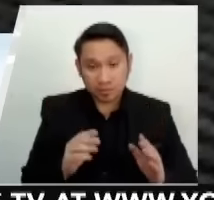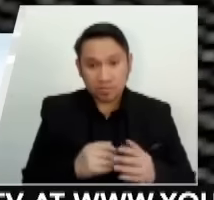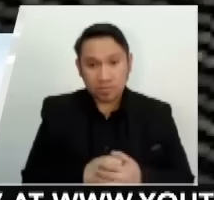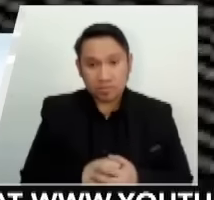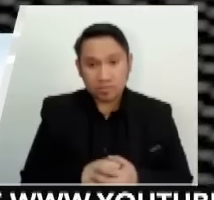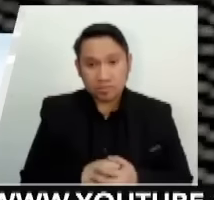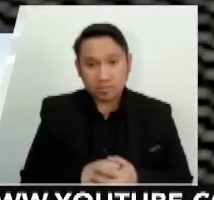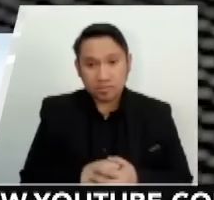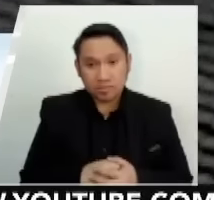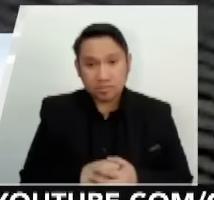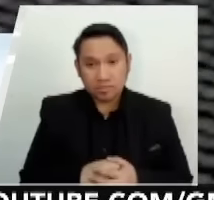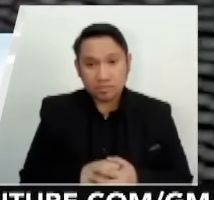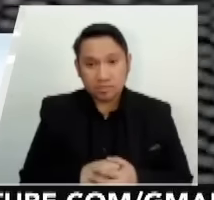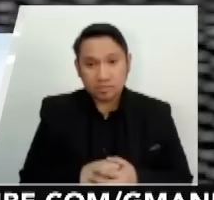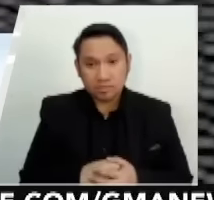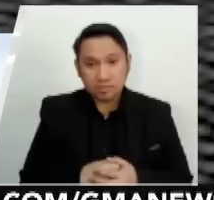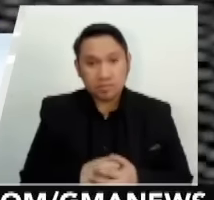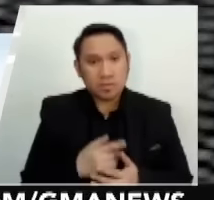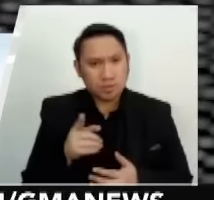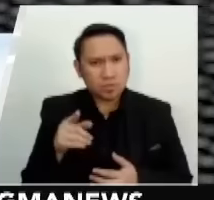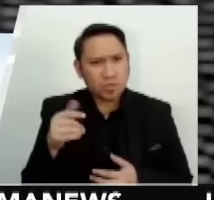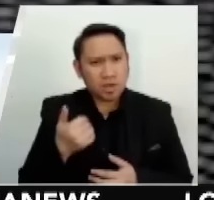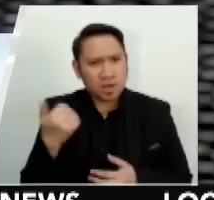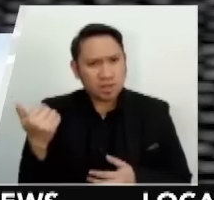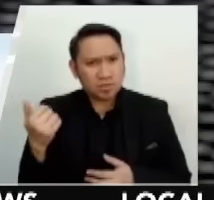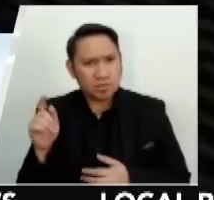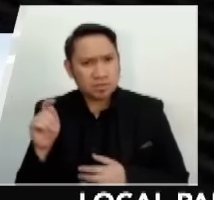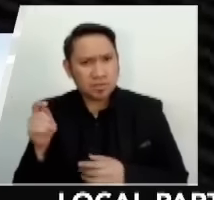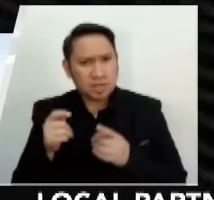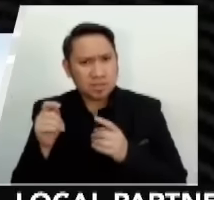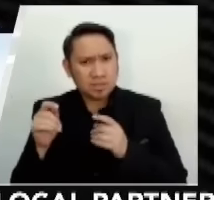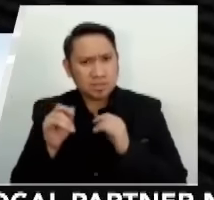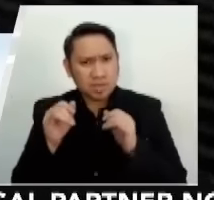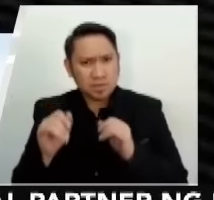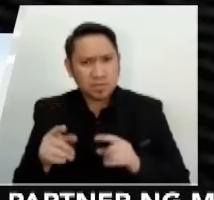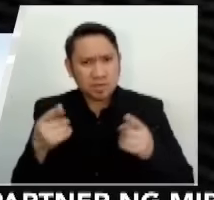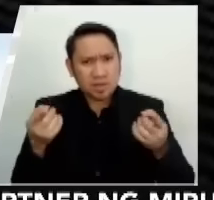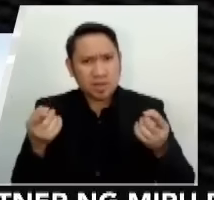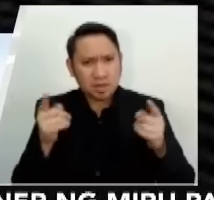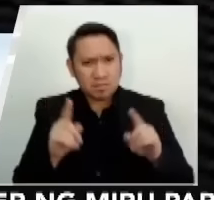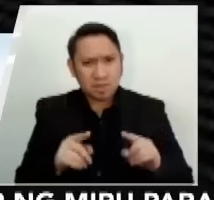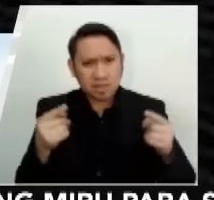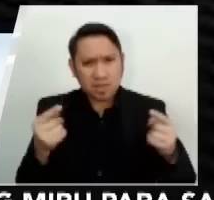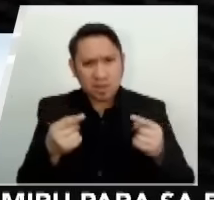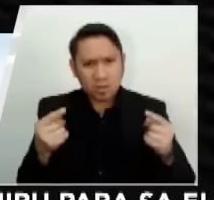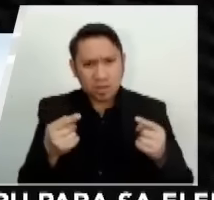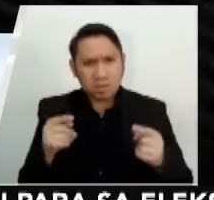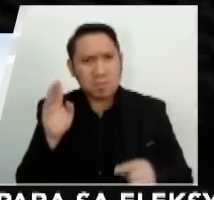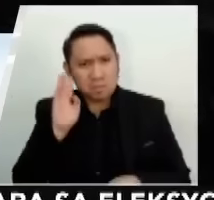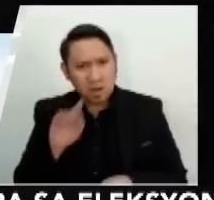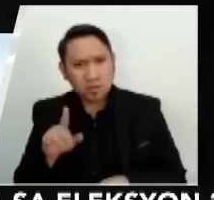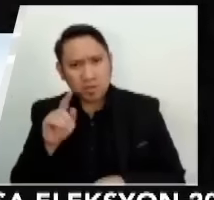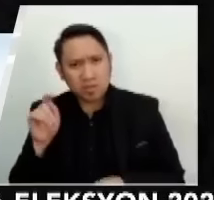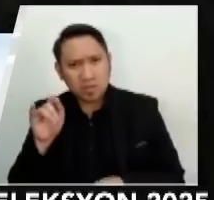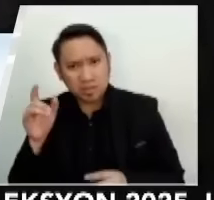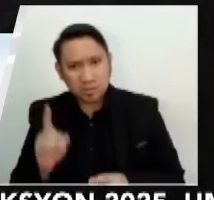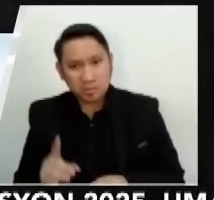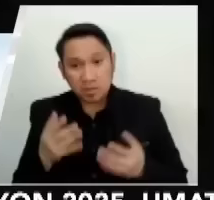taxi driver at kapatid nito na nakaalitan umano ng biktima. Pagkatapos, mabilis na tumakas ang mga